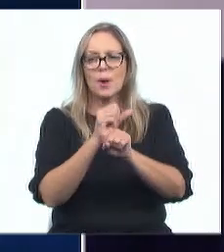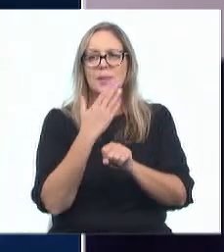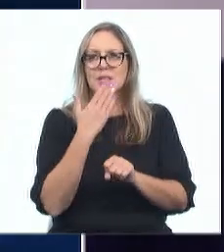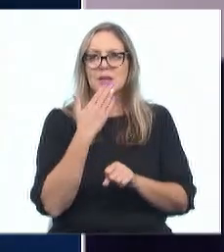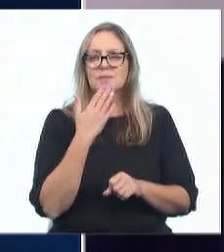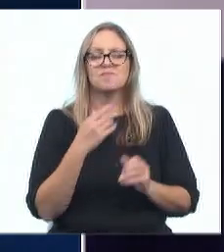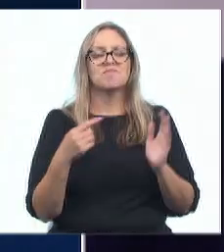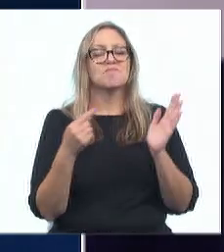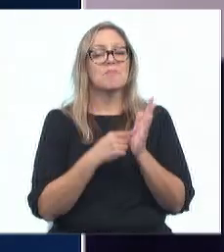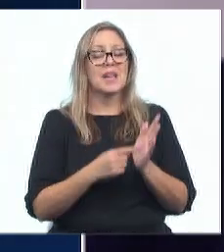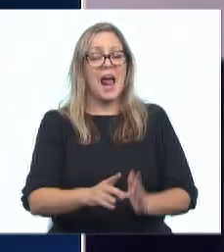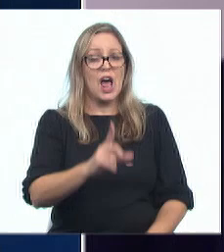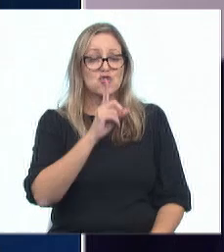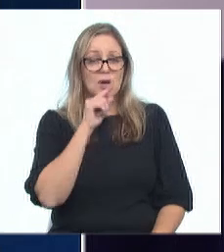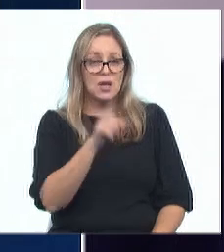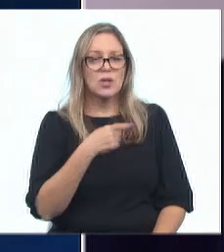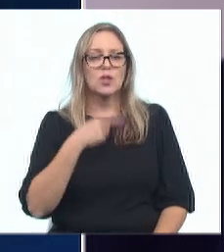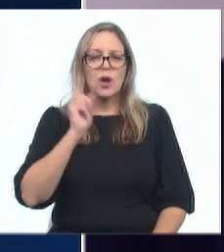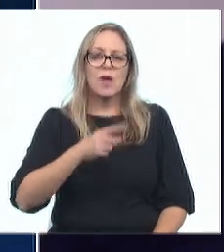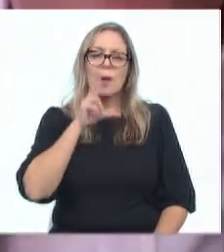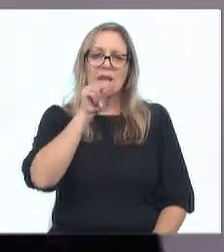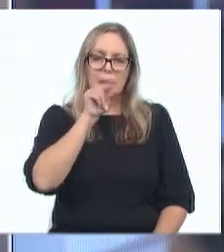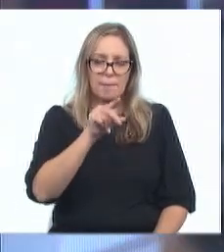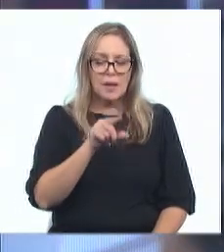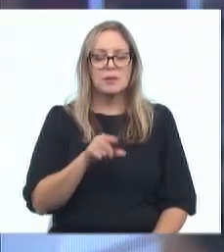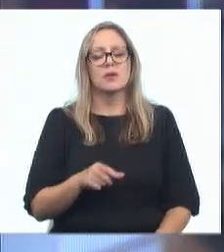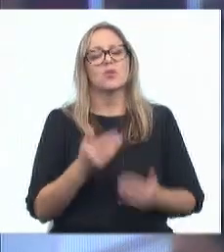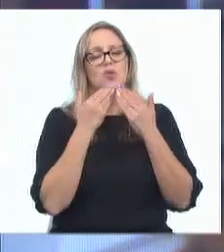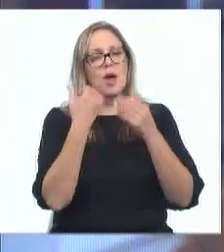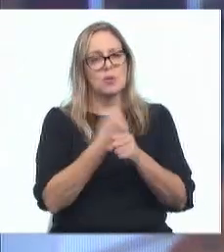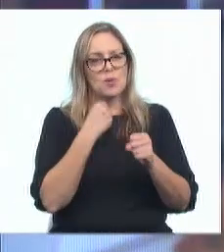לדבר בכל רם. תודה דני שפעלת כך, ותודה רבה שדיברת איתנו. Thank you, Adi. Shalom.